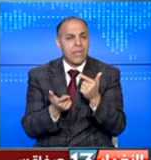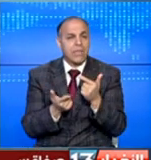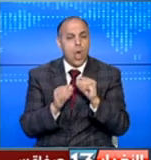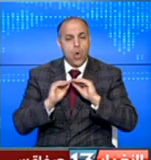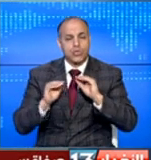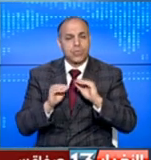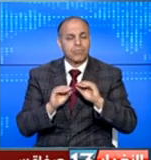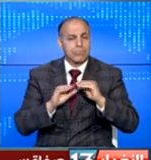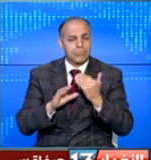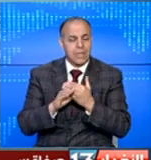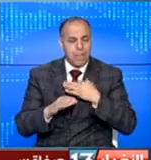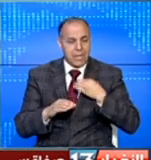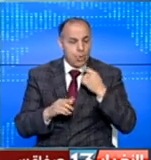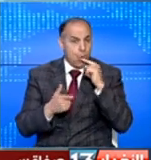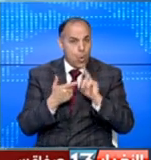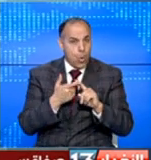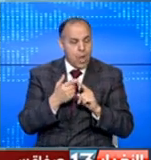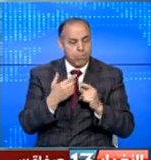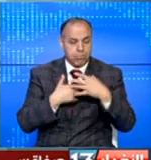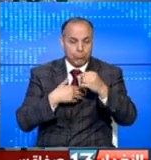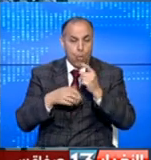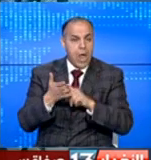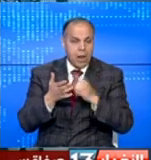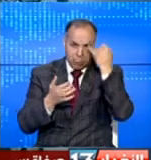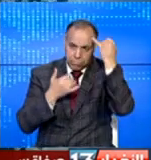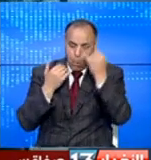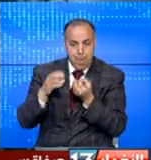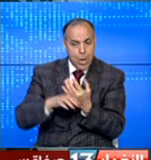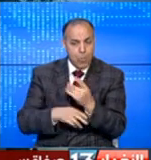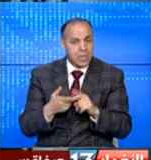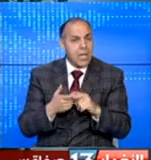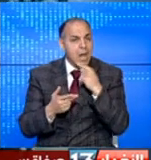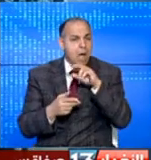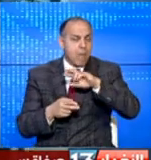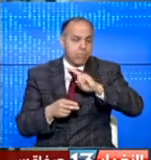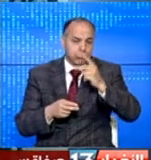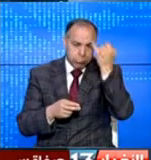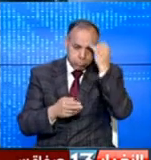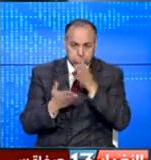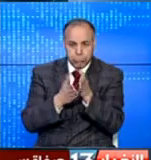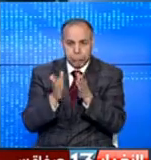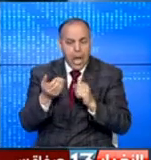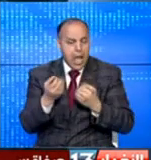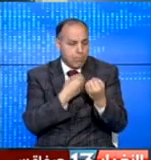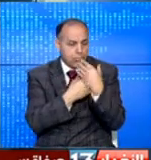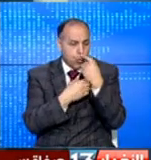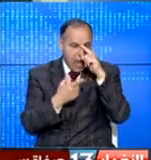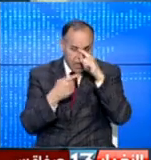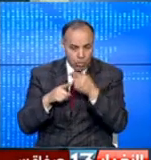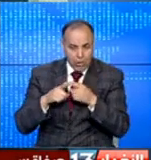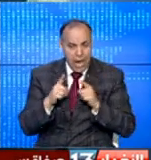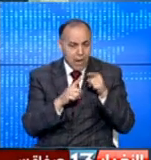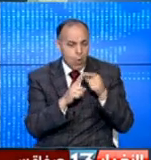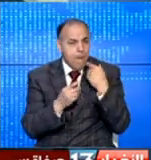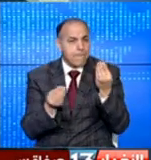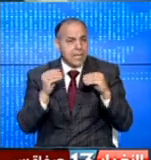لأساتذة التربية المدنية التي تخرج المبادئ النظرية والمعلومات إلى مواقف وسلوكيات، والهدف من هذه الشراكة